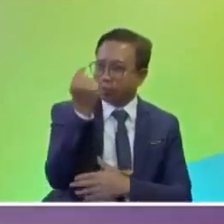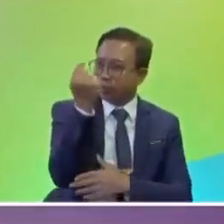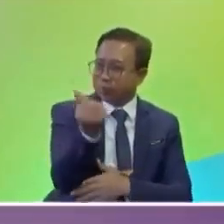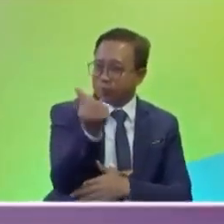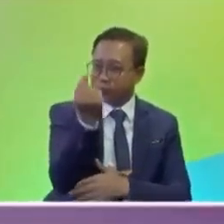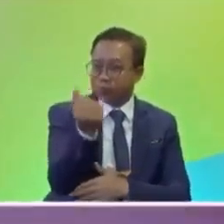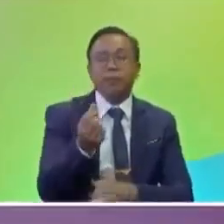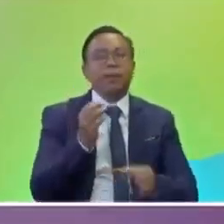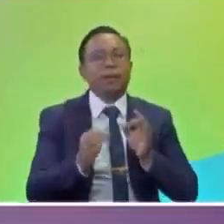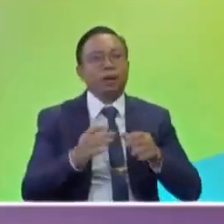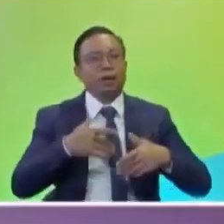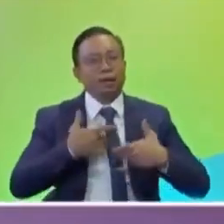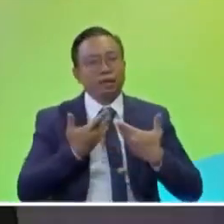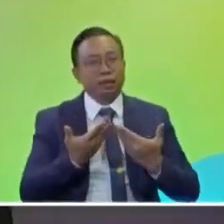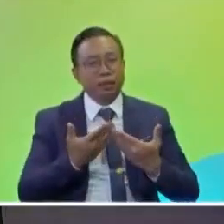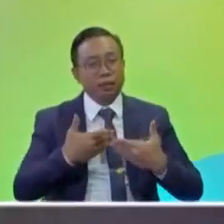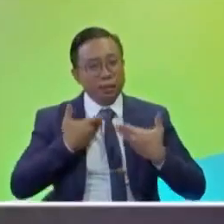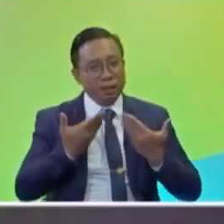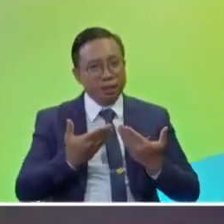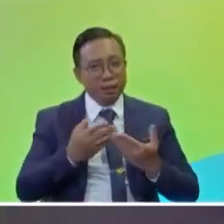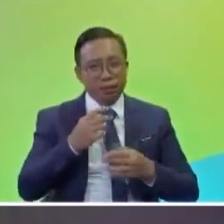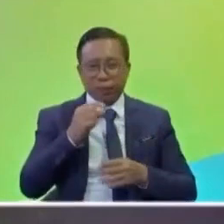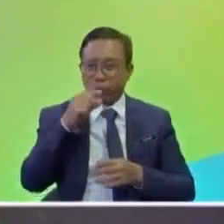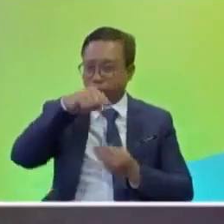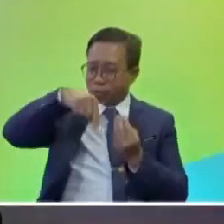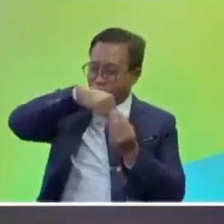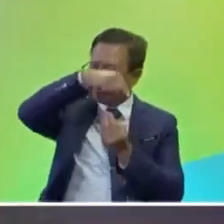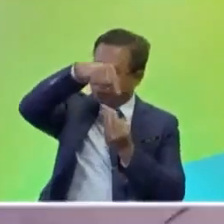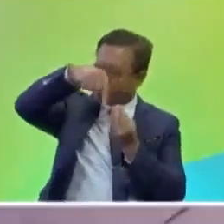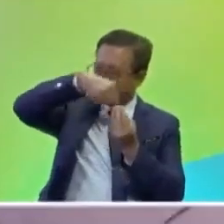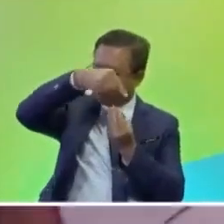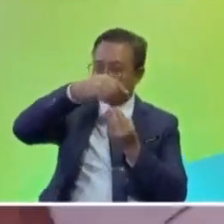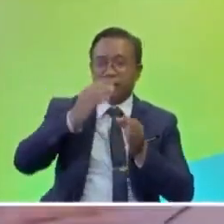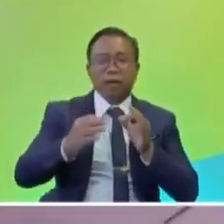jari. Kalau rasa gembira, pusing-pusing.